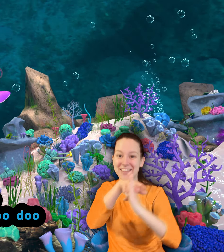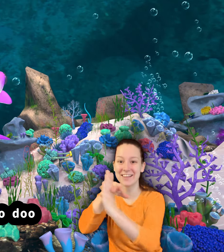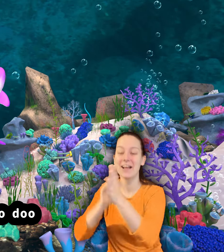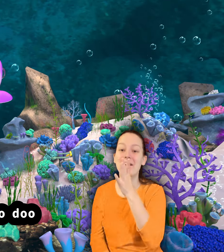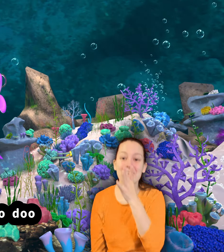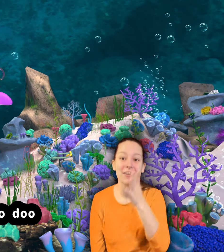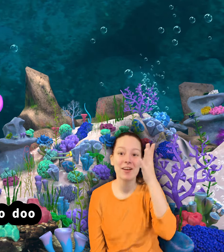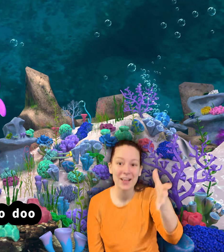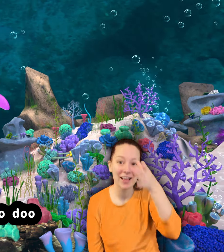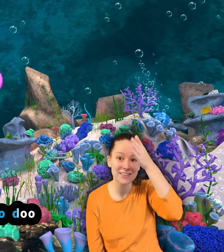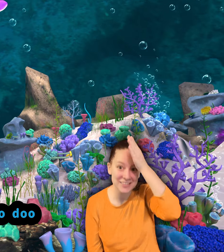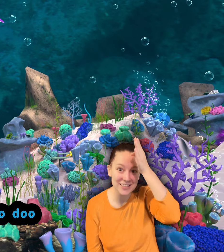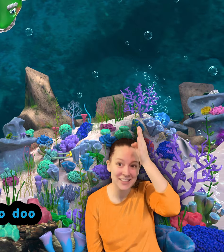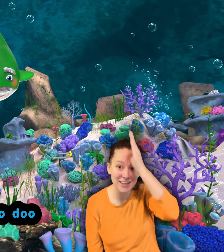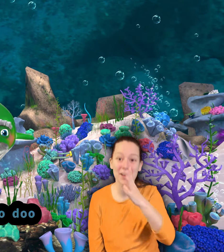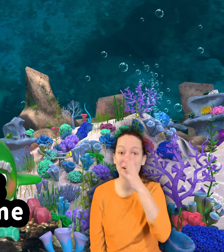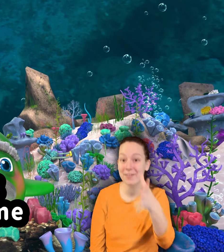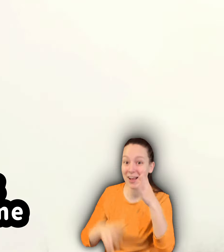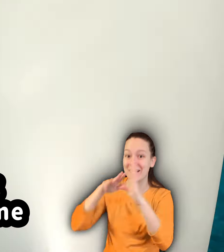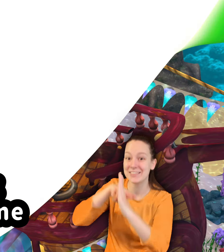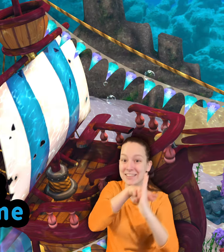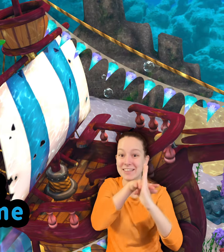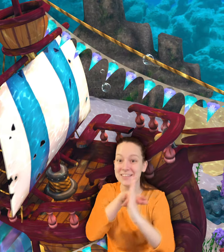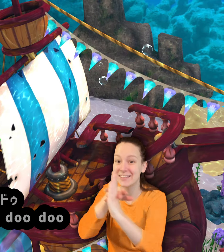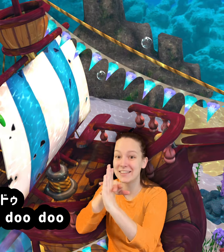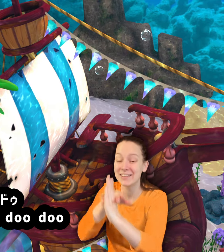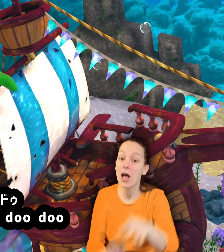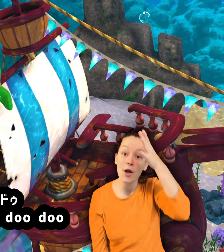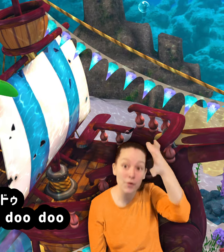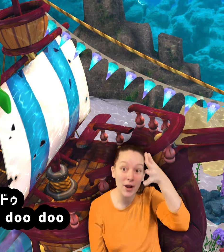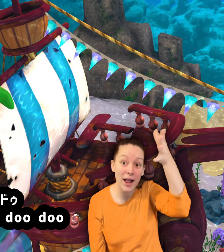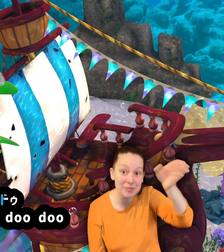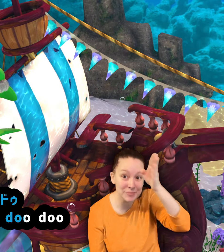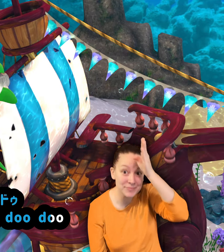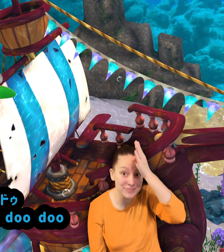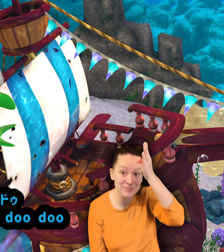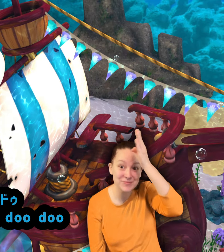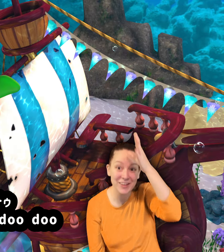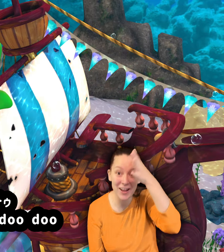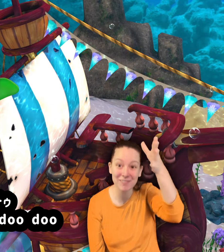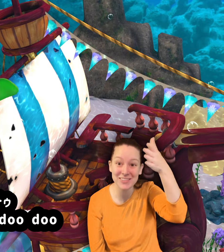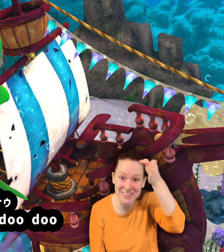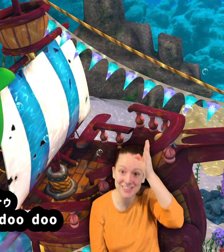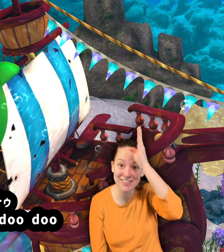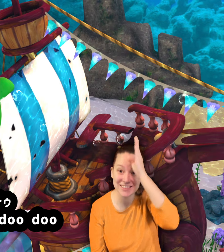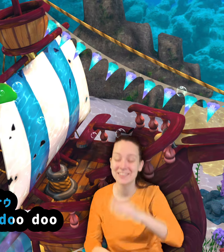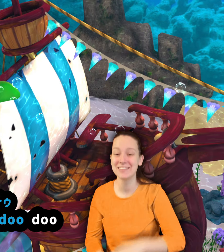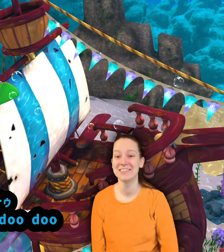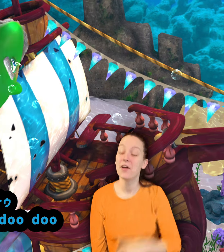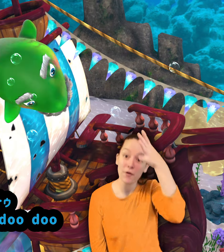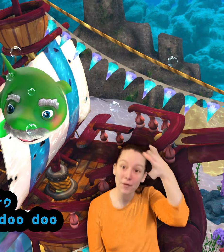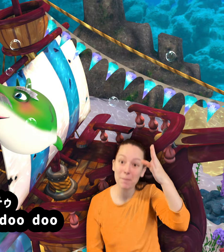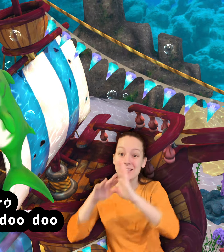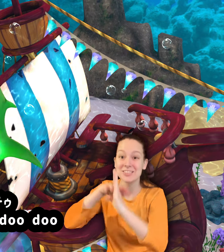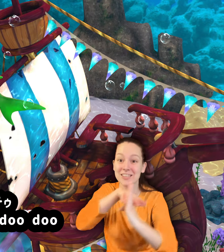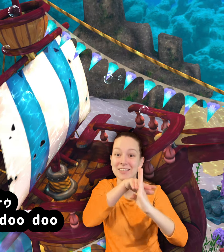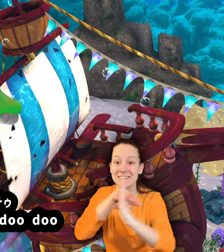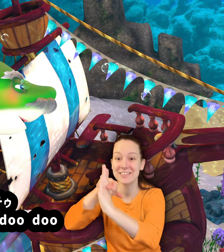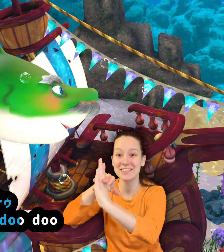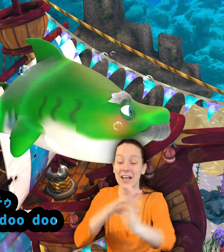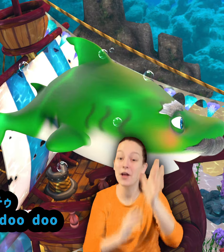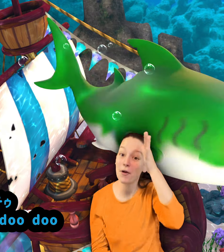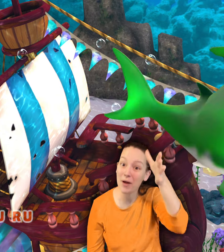ザメおばおばおじおじおじメ